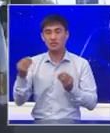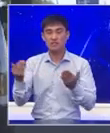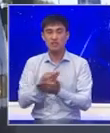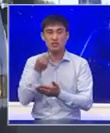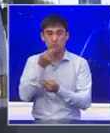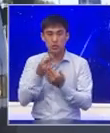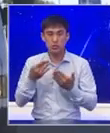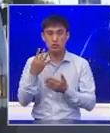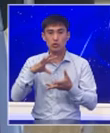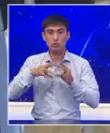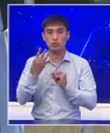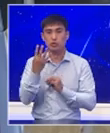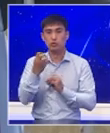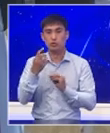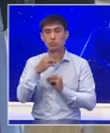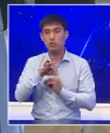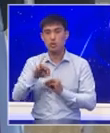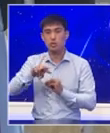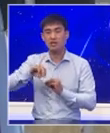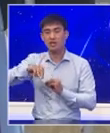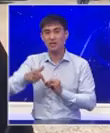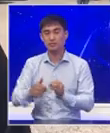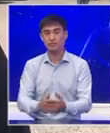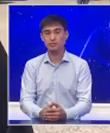400 миллионов тенге и набил